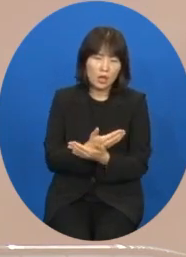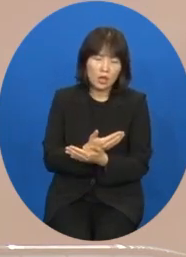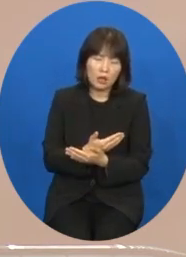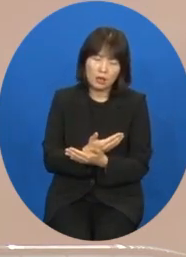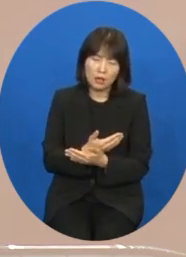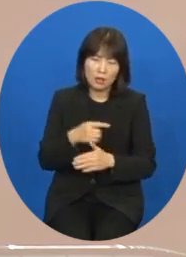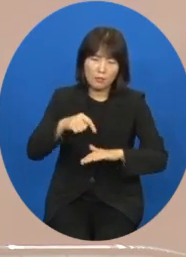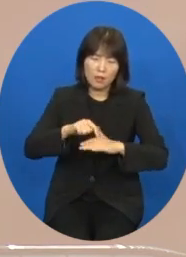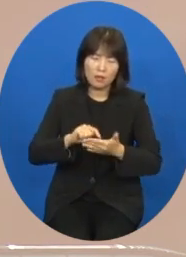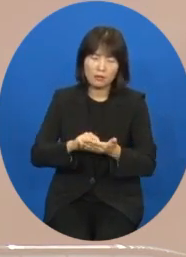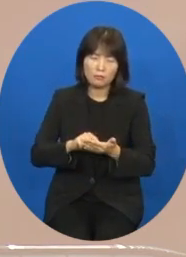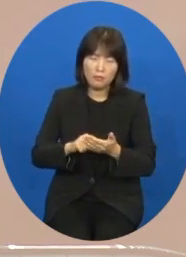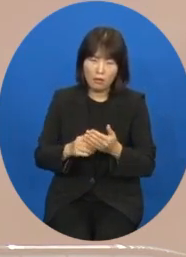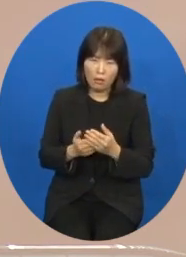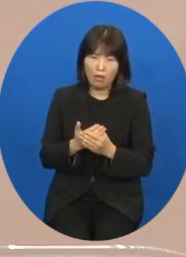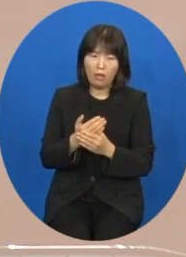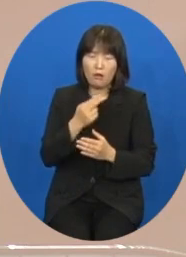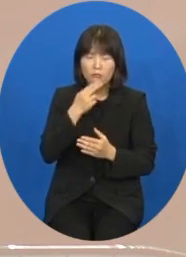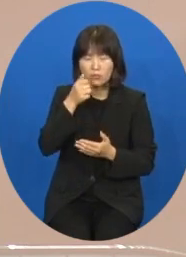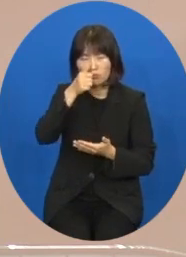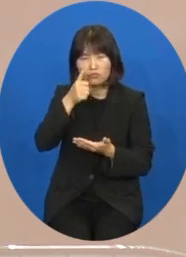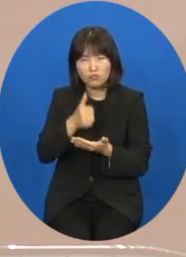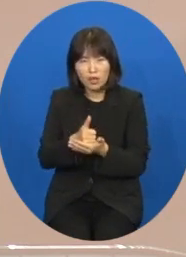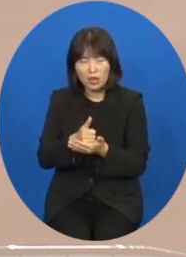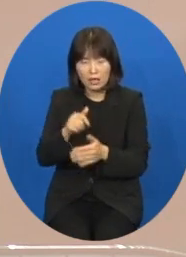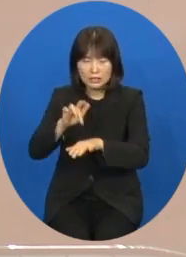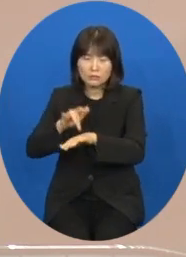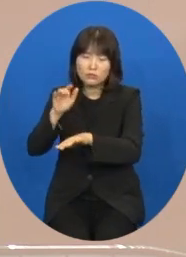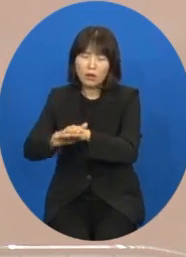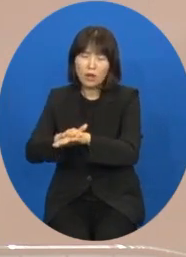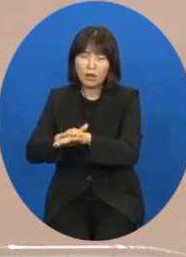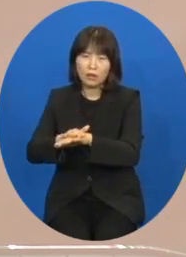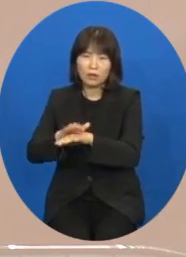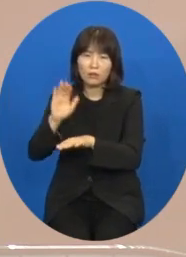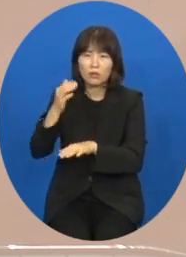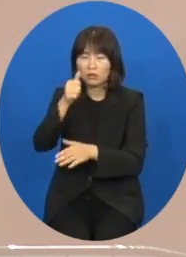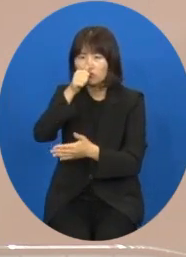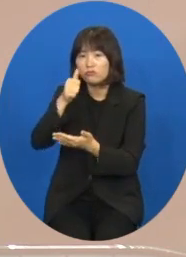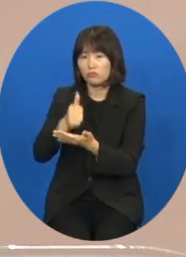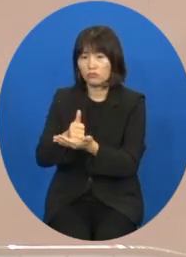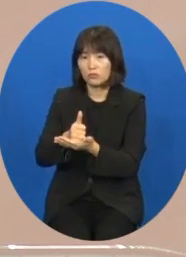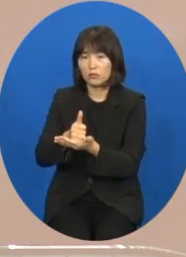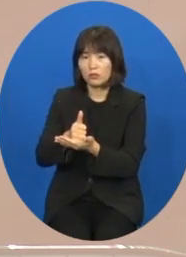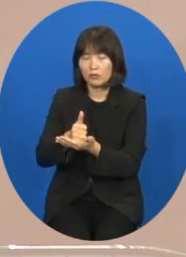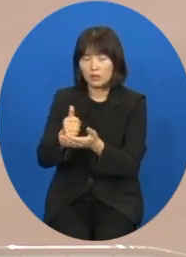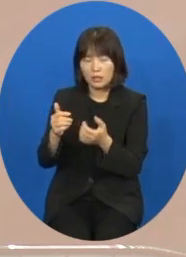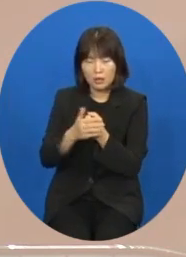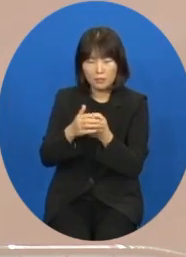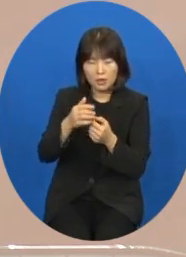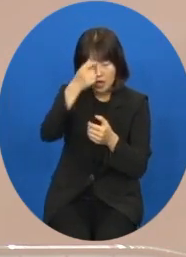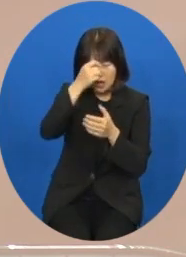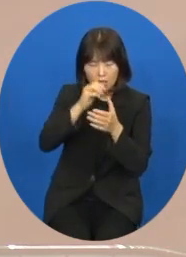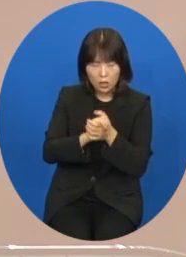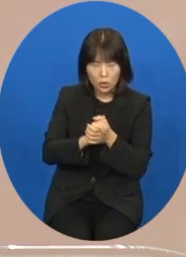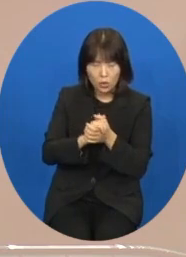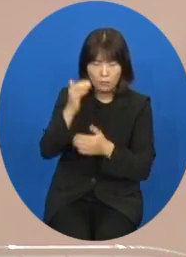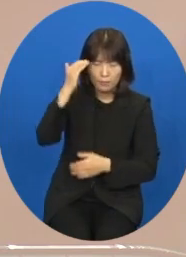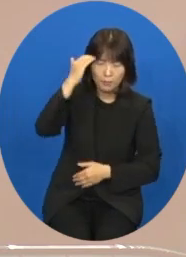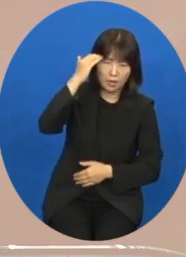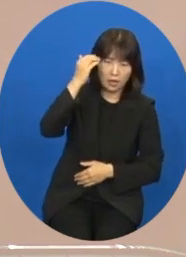죄, 은밀하고 습관적인 죄, 그것 때문에 기도도 안 되고 그것 때문에